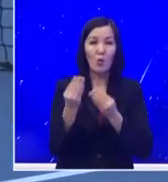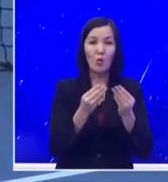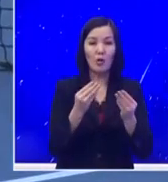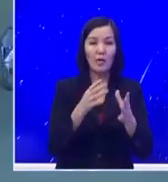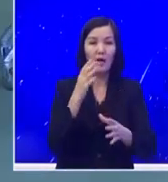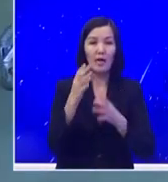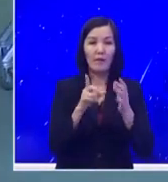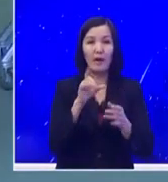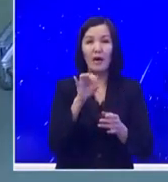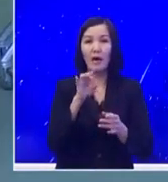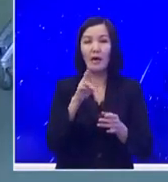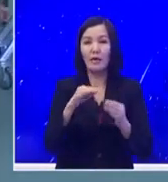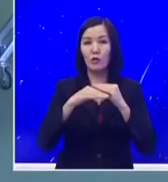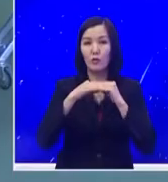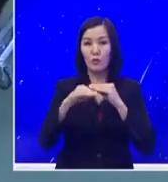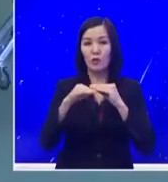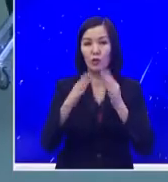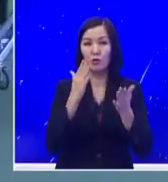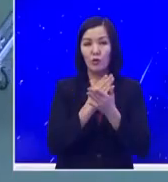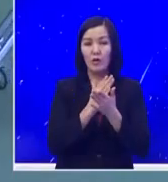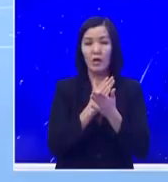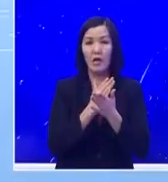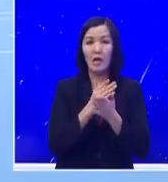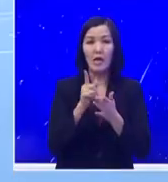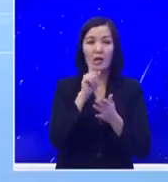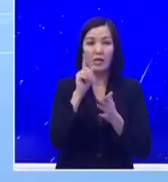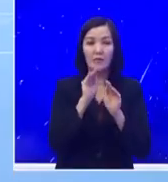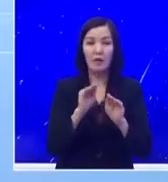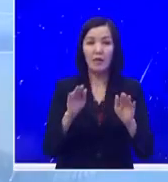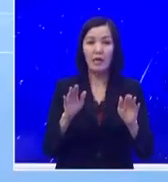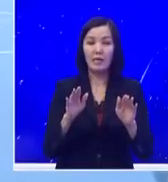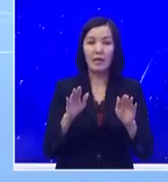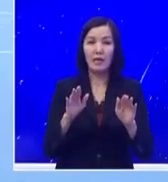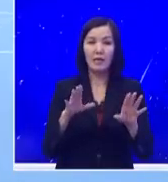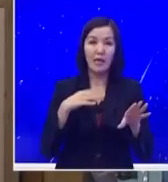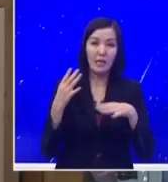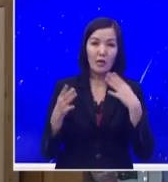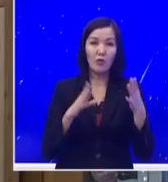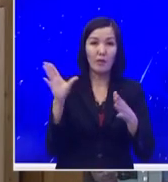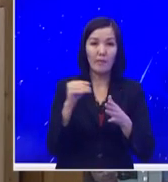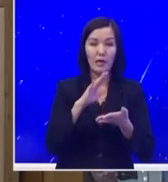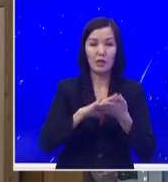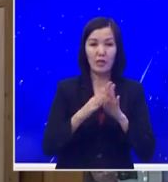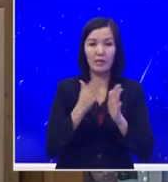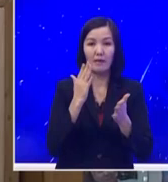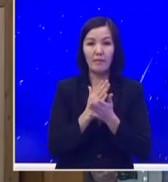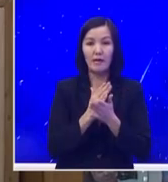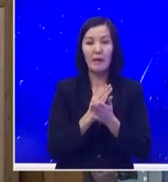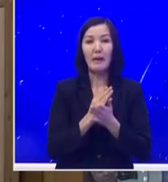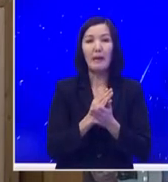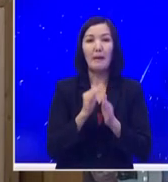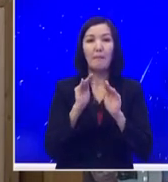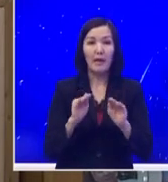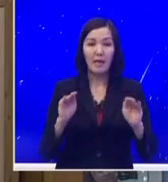тараған хард төсеніші төселген. Жасөспірімдердің уайымсыз дайындалуына барлық жағдай жасалған. Балаларымыз, қыздарымыздың